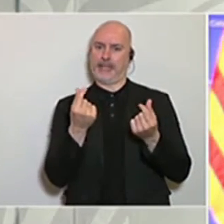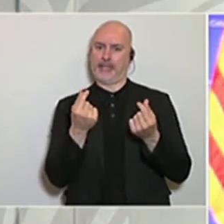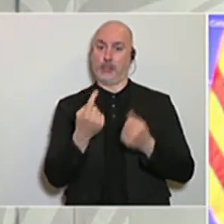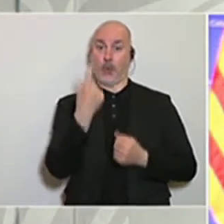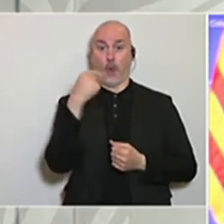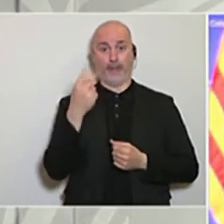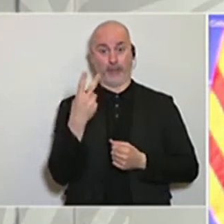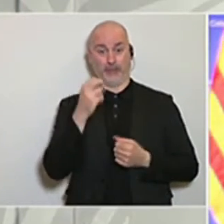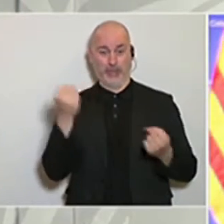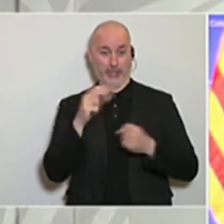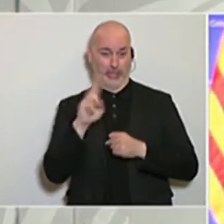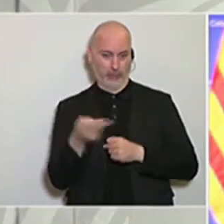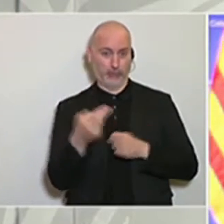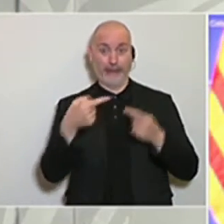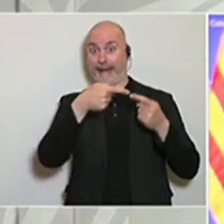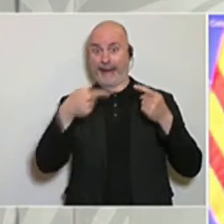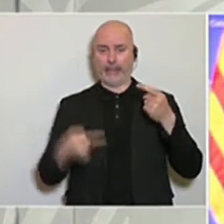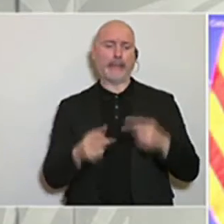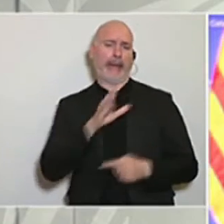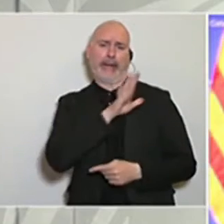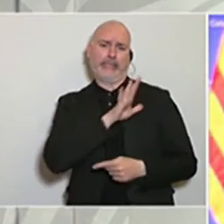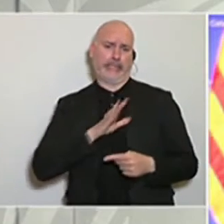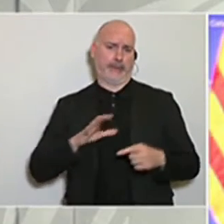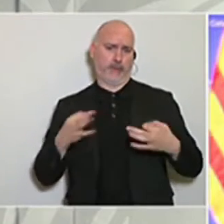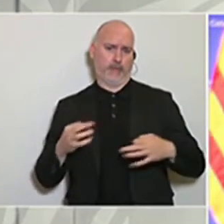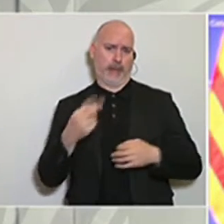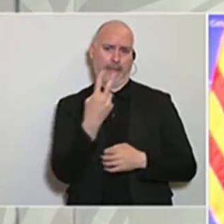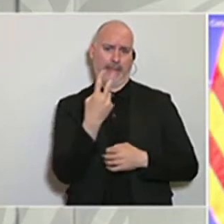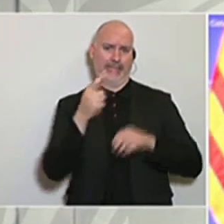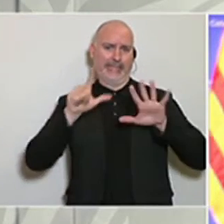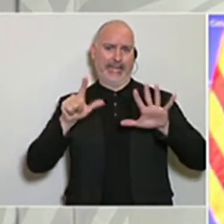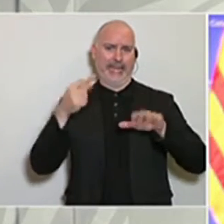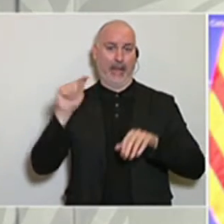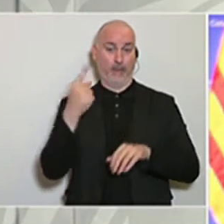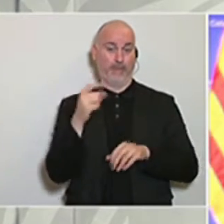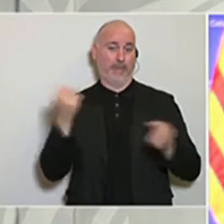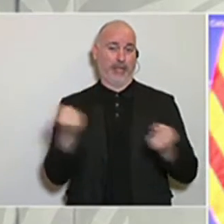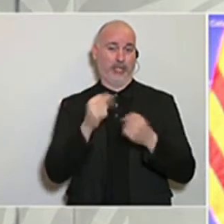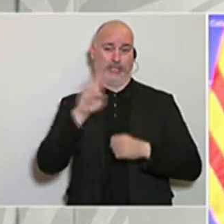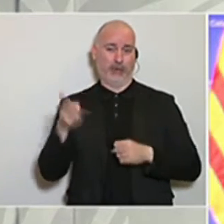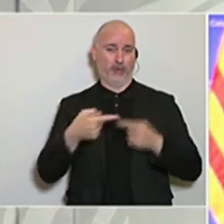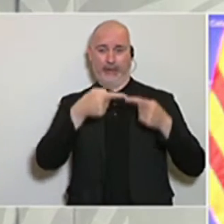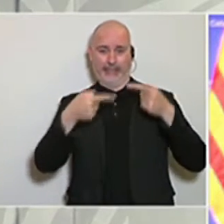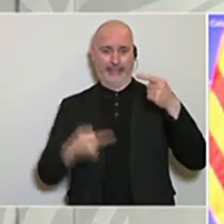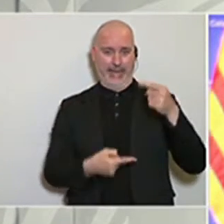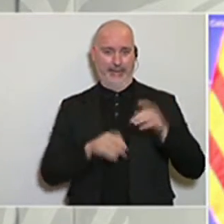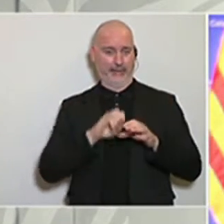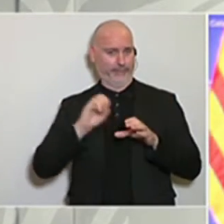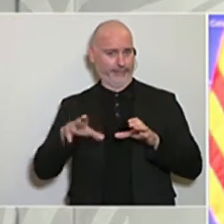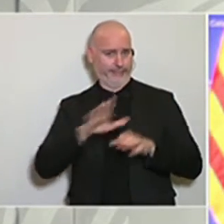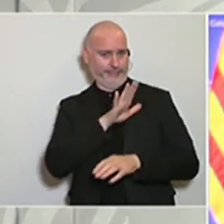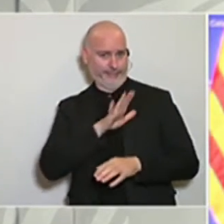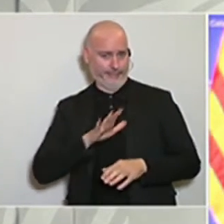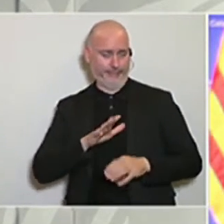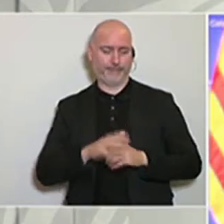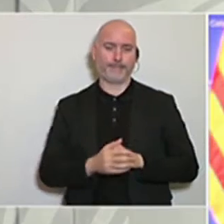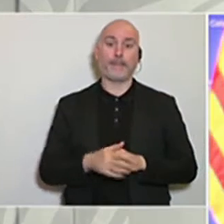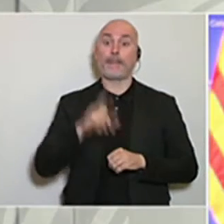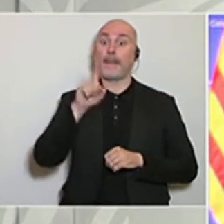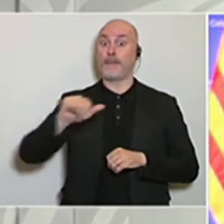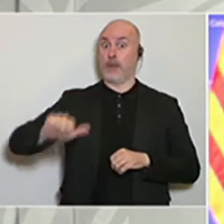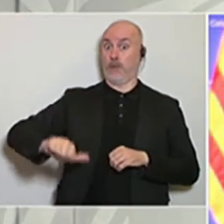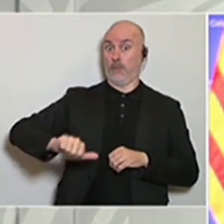d'euros, i la resta a reserves, els 27,1 milions restants. El govern ha aprovat també